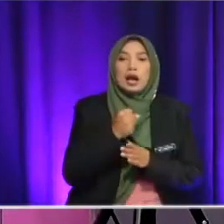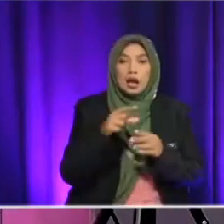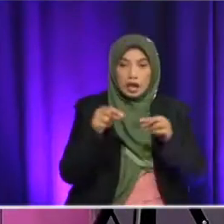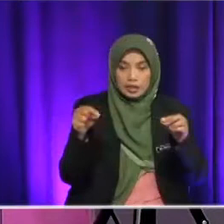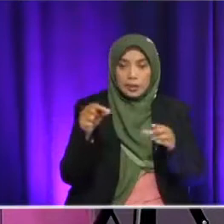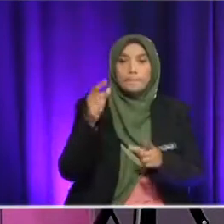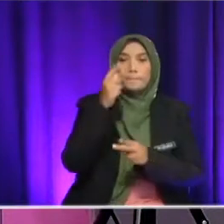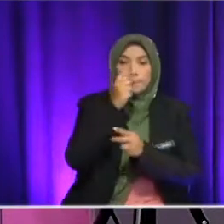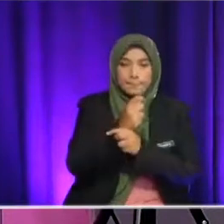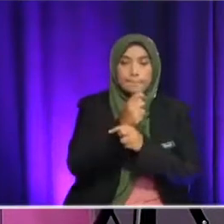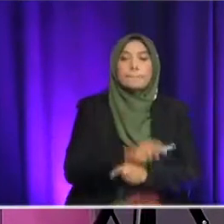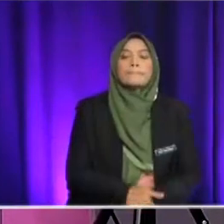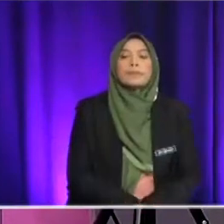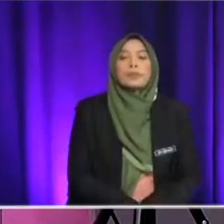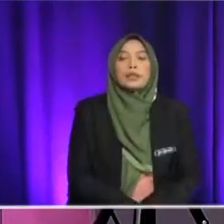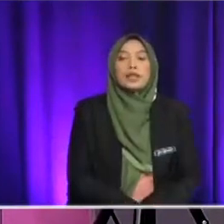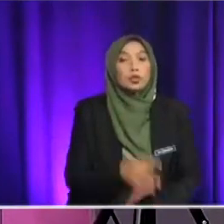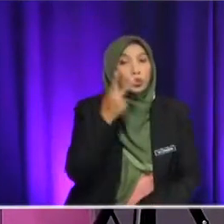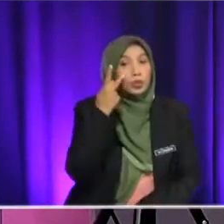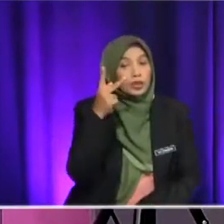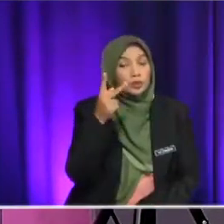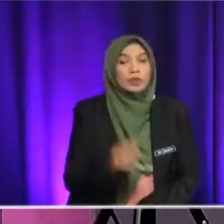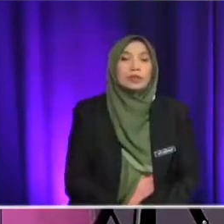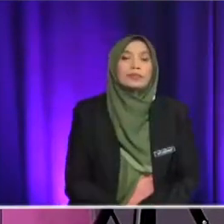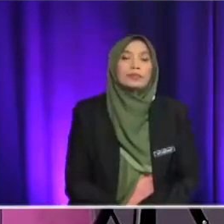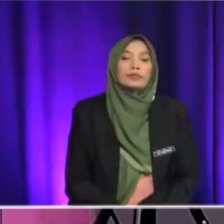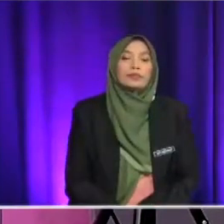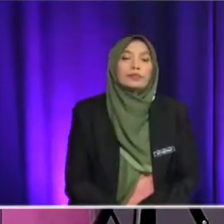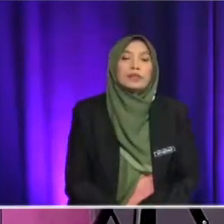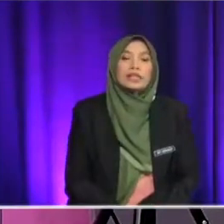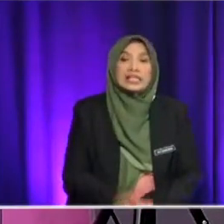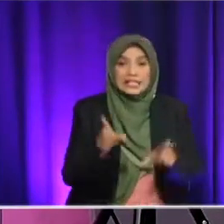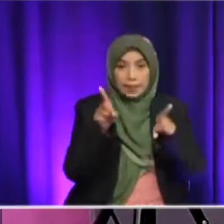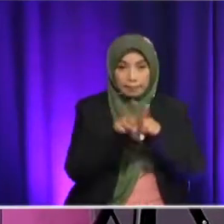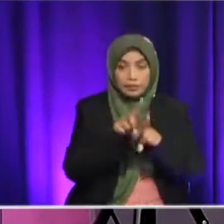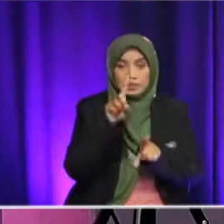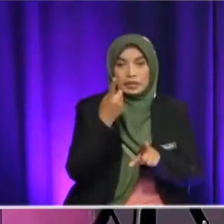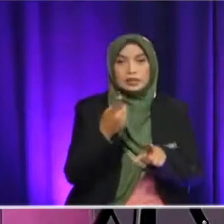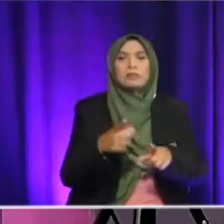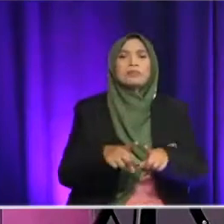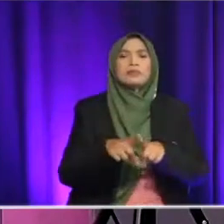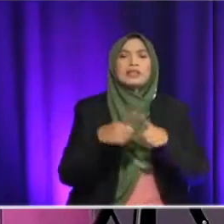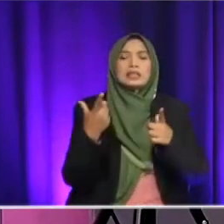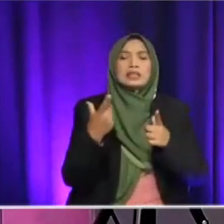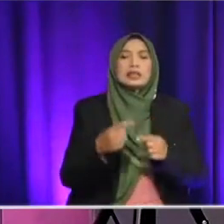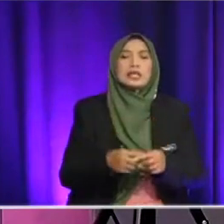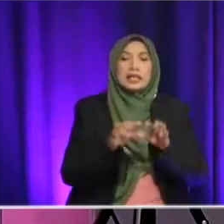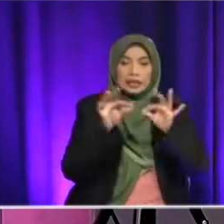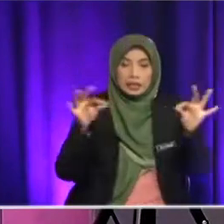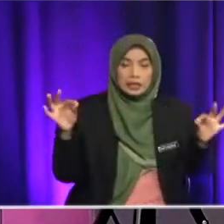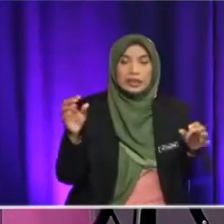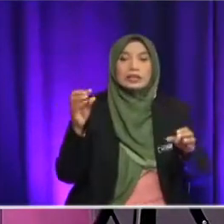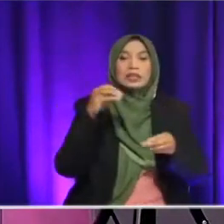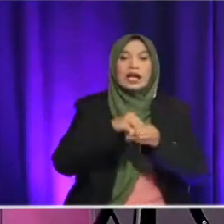letak berwarna kuning. Ayat topik dan ayat penegas sama. Bezanya ayat penegas diterangkan dalam